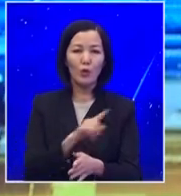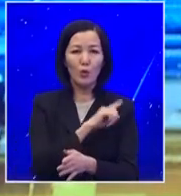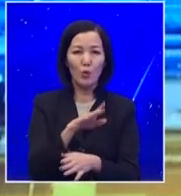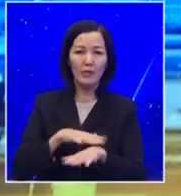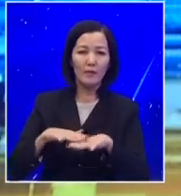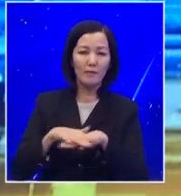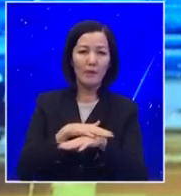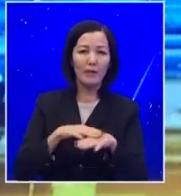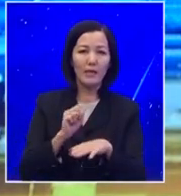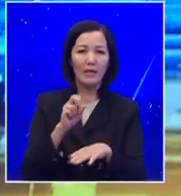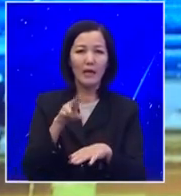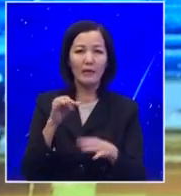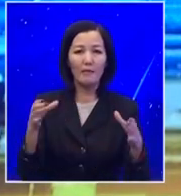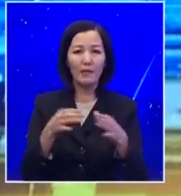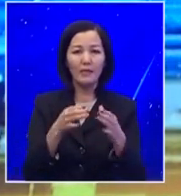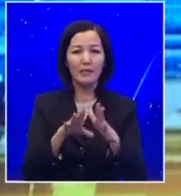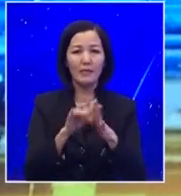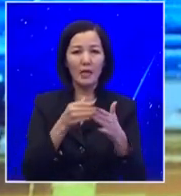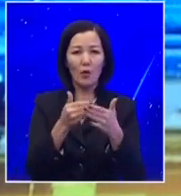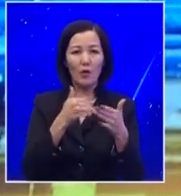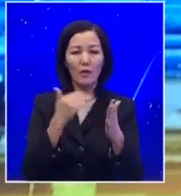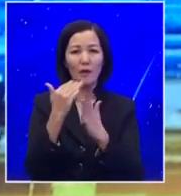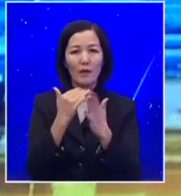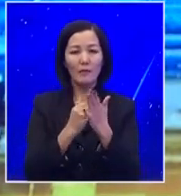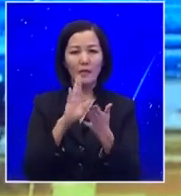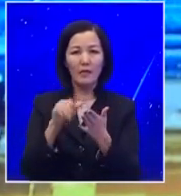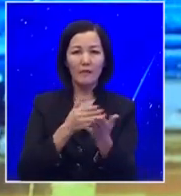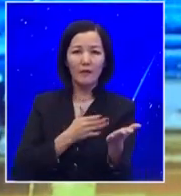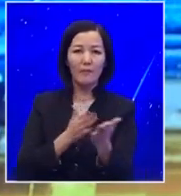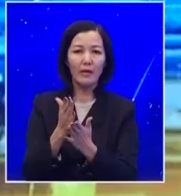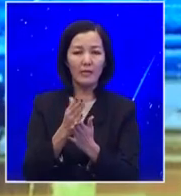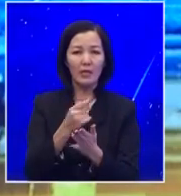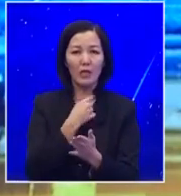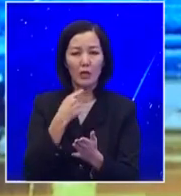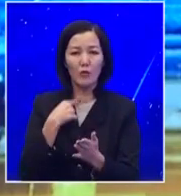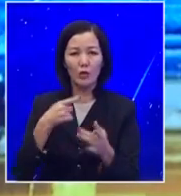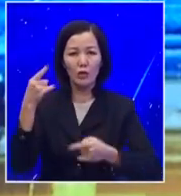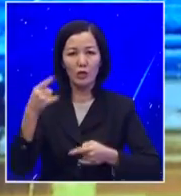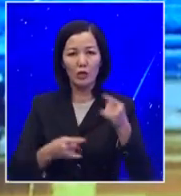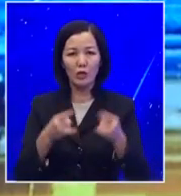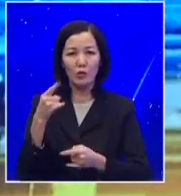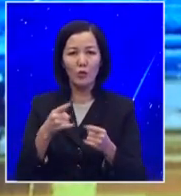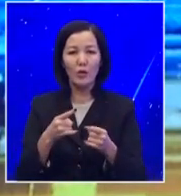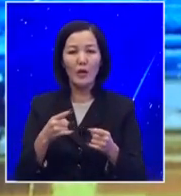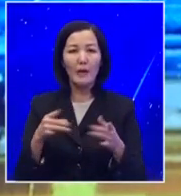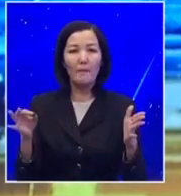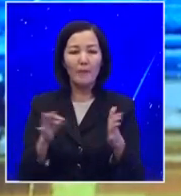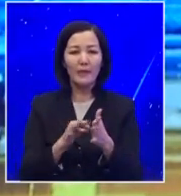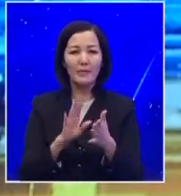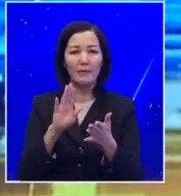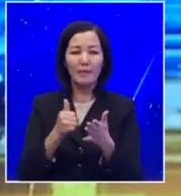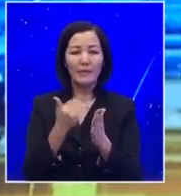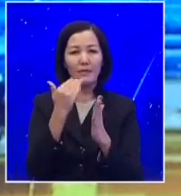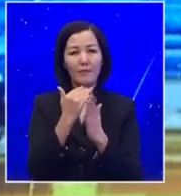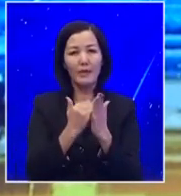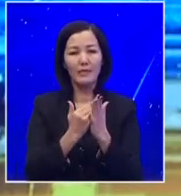сайлауалды бағдарламасының негізгі бағыттары. Талдықорғанда Жетісу медиа ақпараттық алаңында Адал саяси партиясының мақсаттары мен басты бағыттары